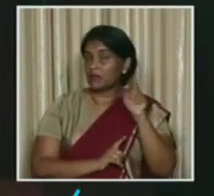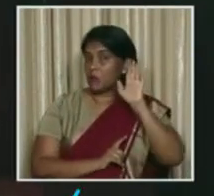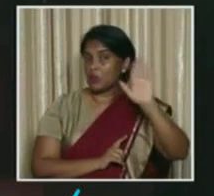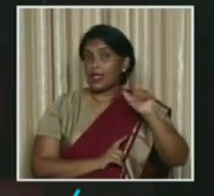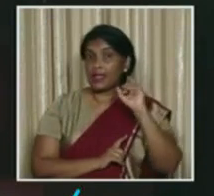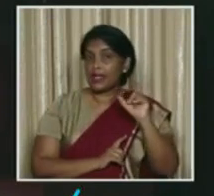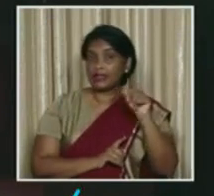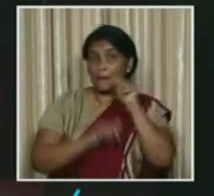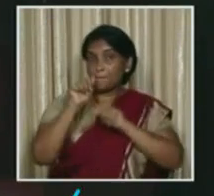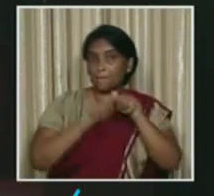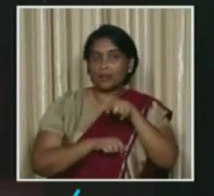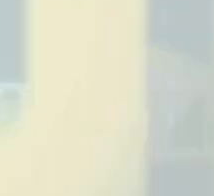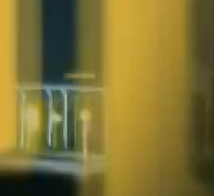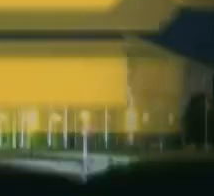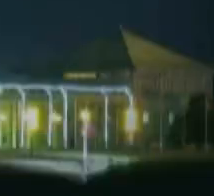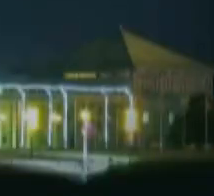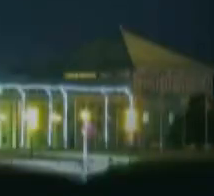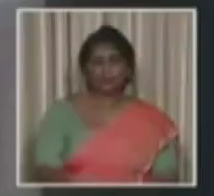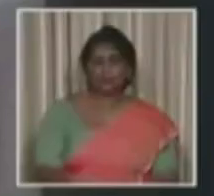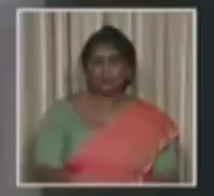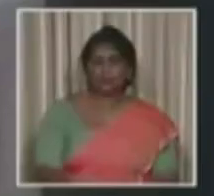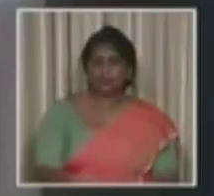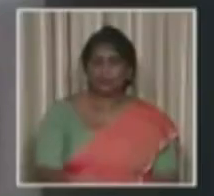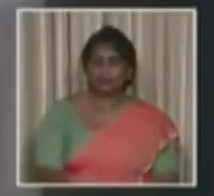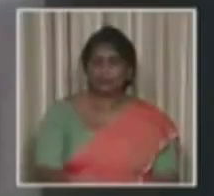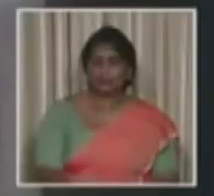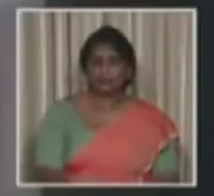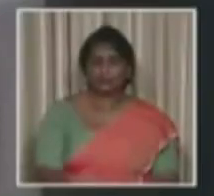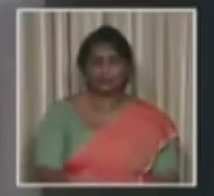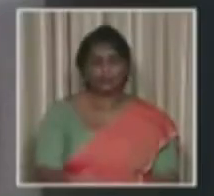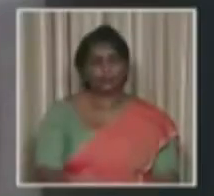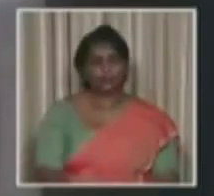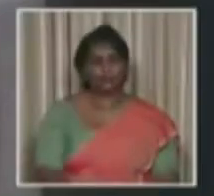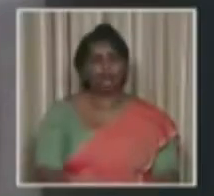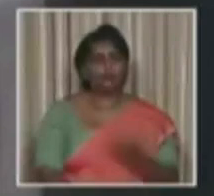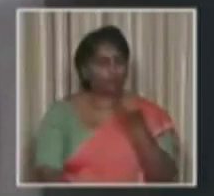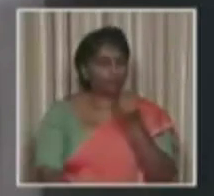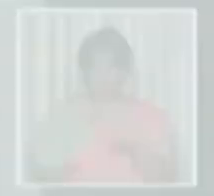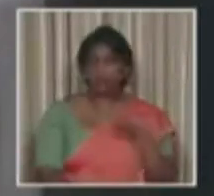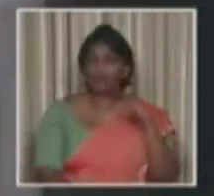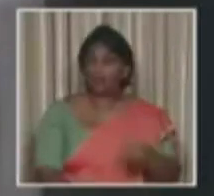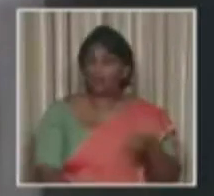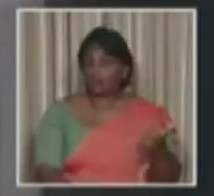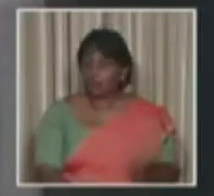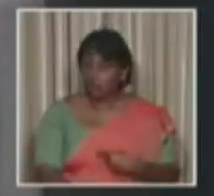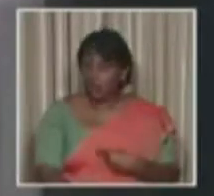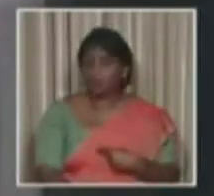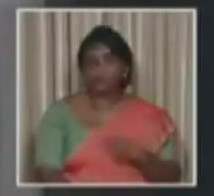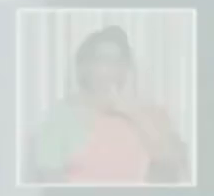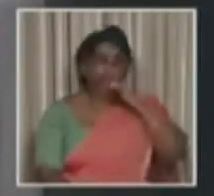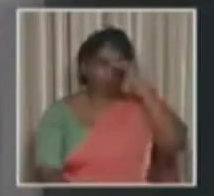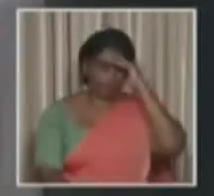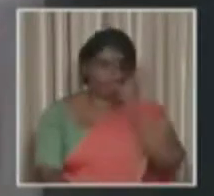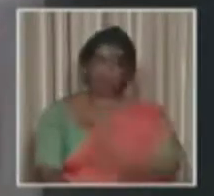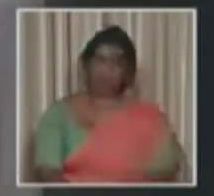කැන්සර් ට්‍රීට්මන්ට් වලට පාවිච්චි නොකරන යන්ත්‍රයක්. ඒ වගේ මට තව පුංචි කාරණාවක් ඉදිරිපත් කරන්න තියෙනවා. දැන් ගරු නියෝජක